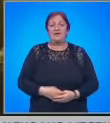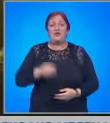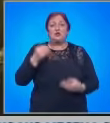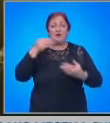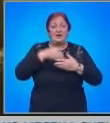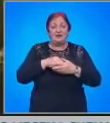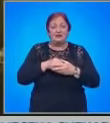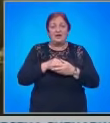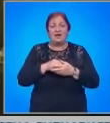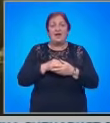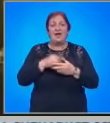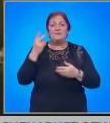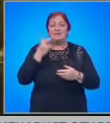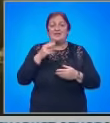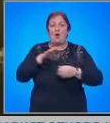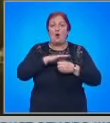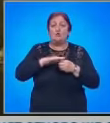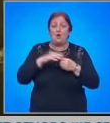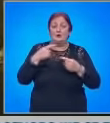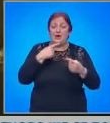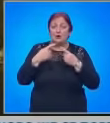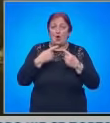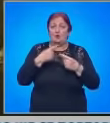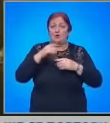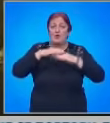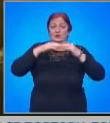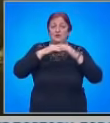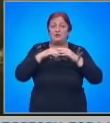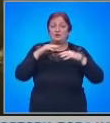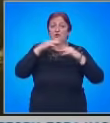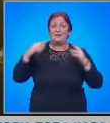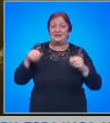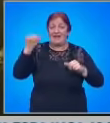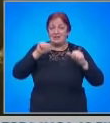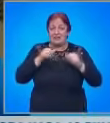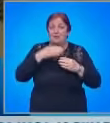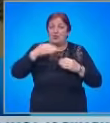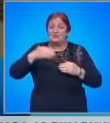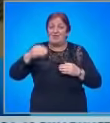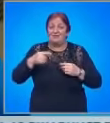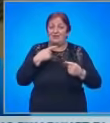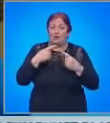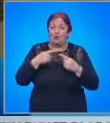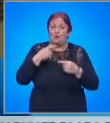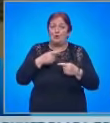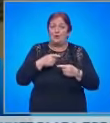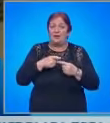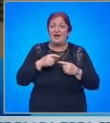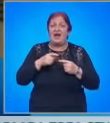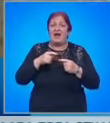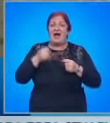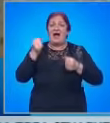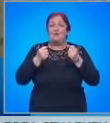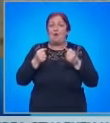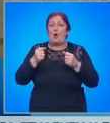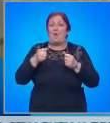Добър вечер. Проверяват се двата основни инхаус договора за строителство на магистрала Хемус, както и последвалите договори, които пък автомагистрали